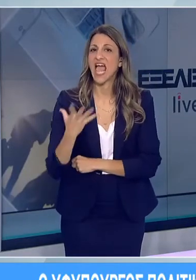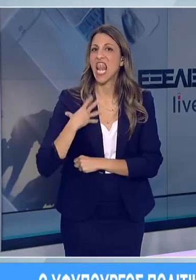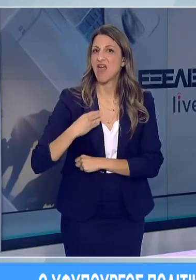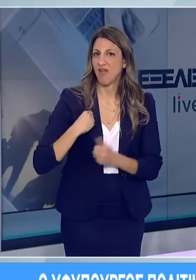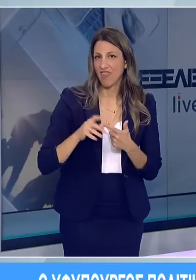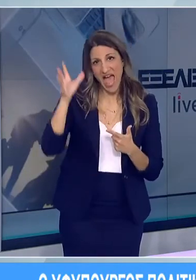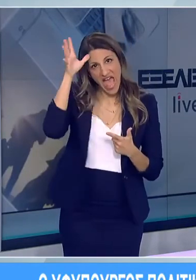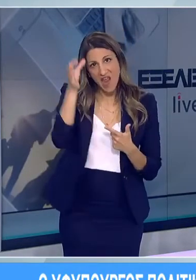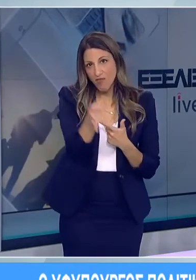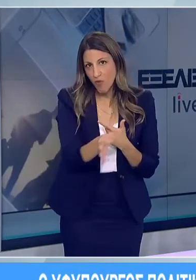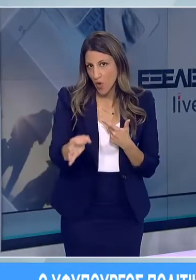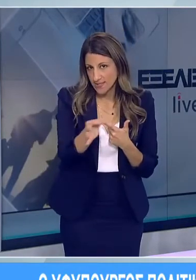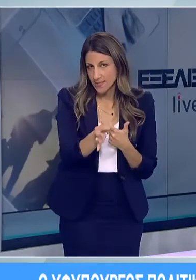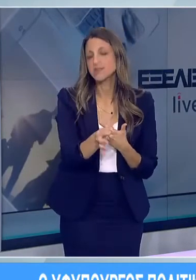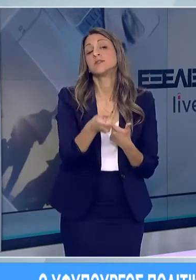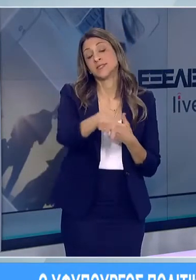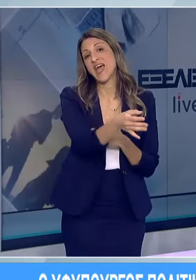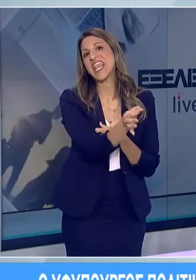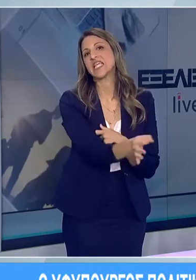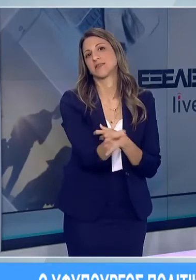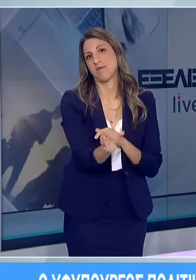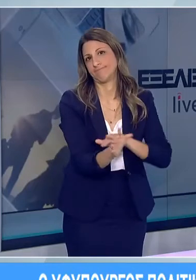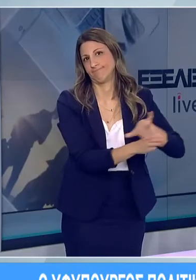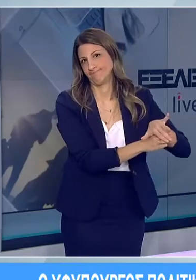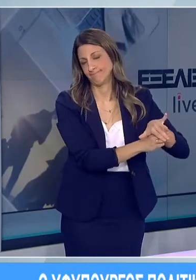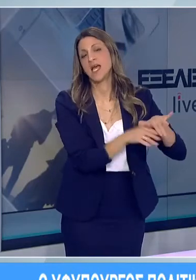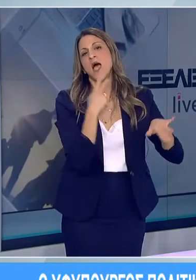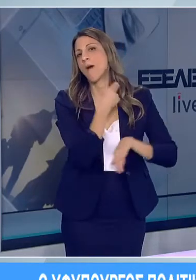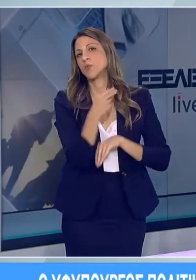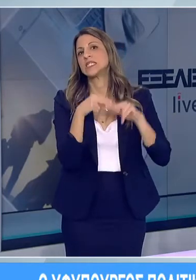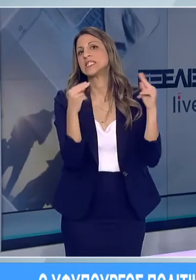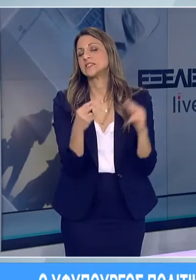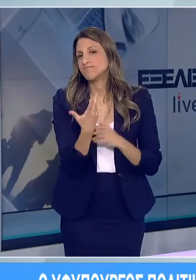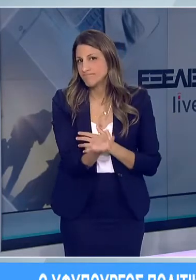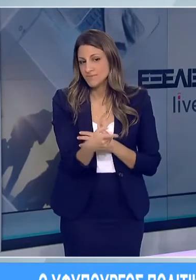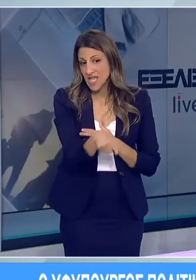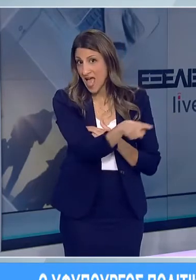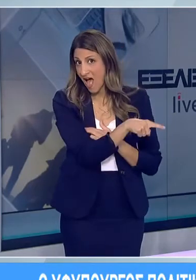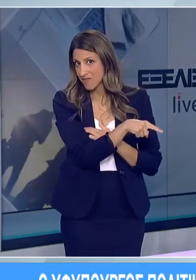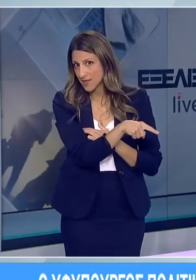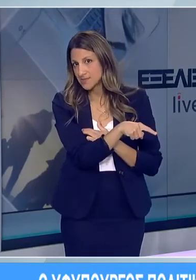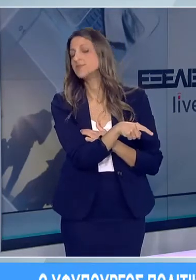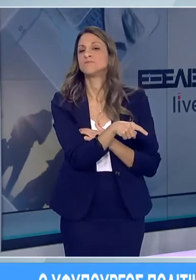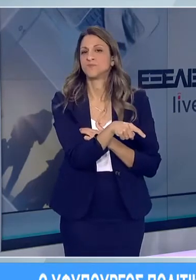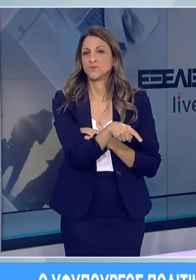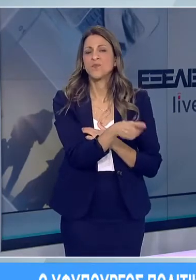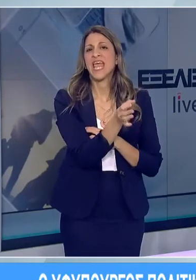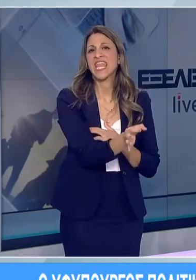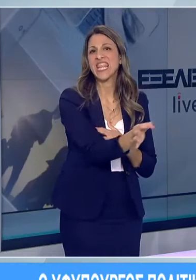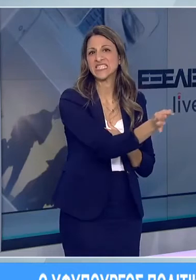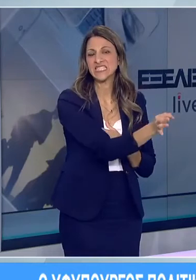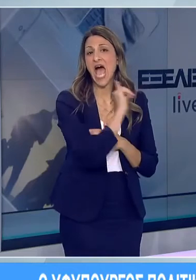η Ελαφώνησος ορίζονται ως νησιωτικοί προορισμοί. Ως εκ τούτου, η μετακίνηση σε αυτούς τους προορισμούς, όπως και στα υπόλοιπα